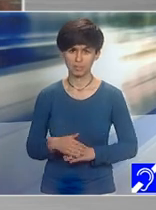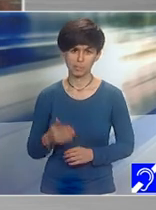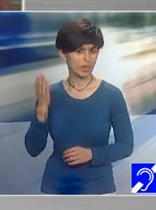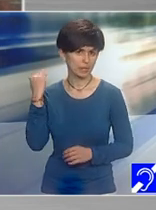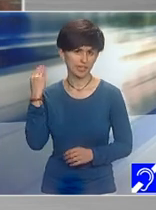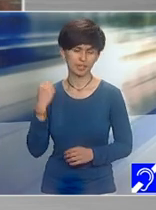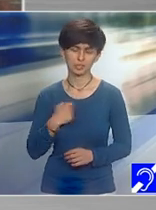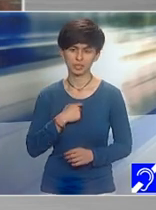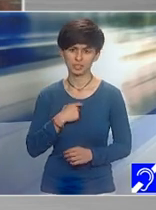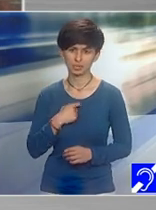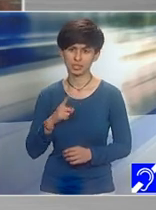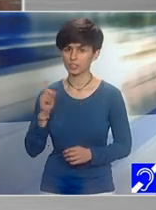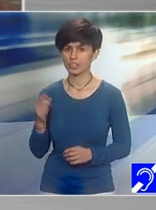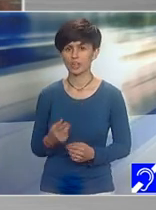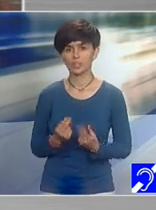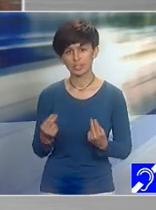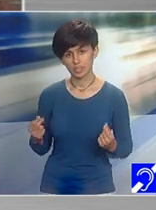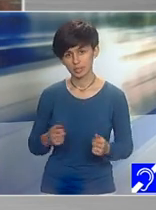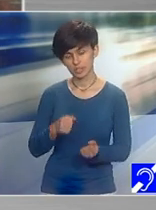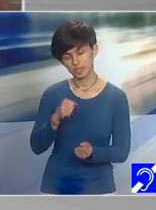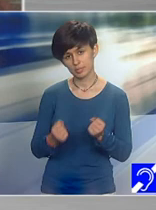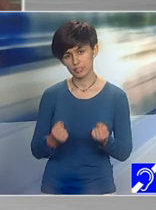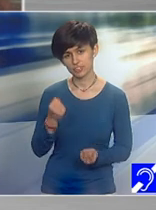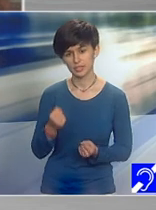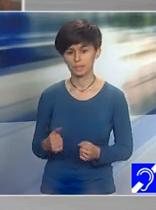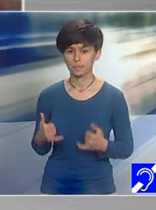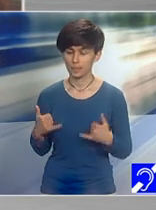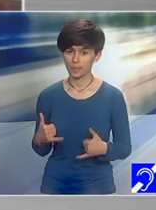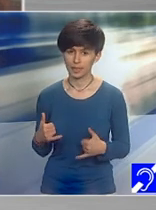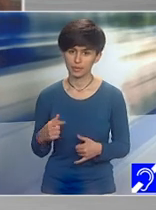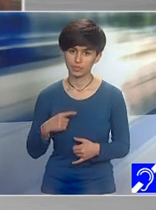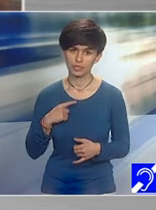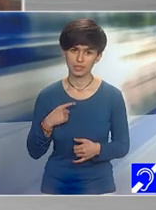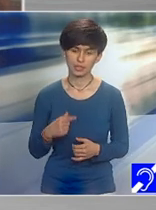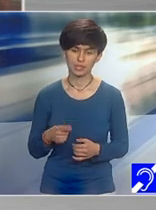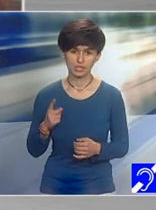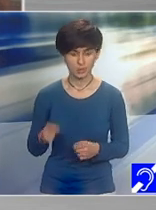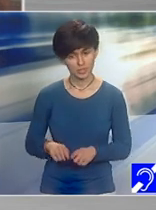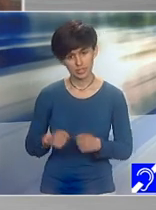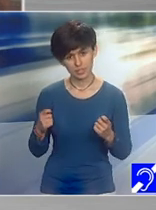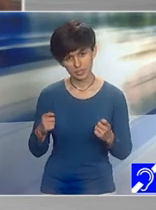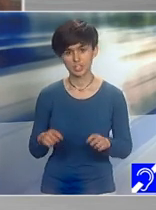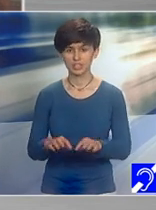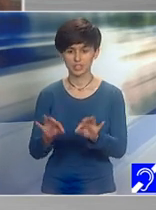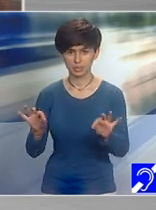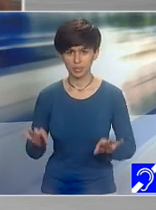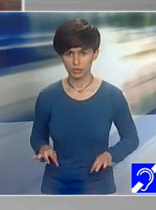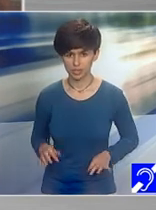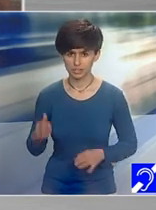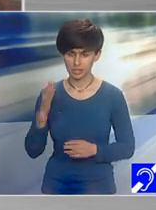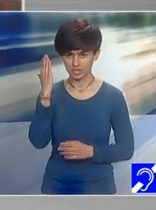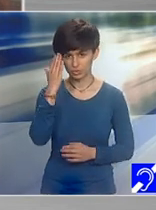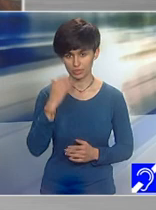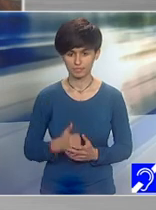mașină care ieșea și stătea, era vechi. Acum lăsați în curtea școlii. Haideți să dotăm curțile acestea cu